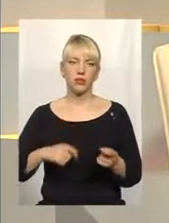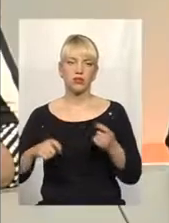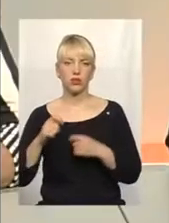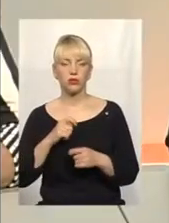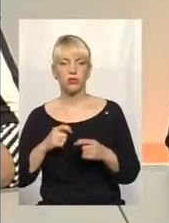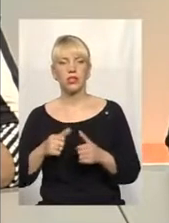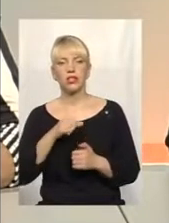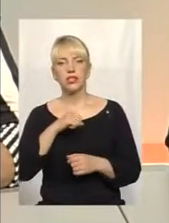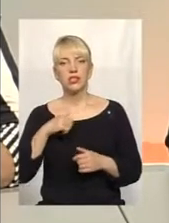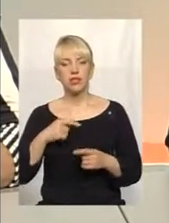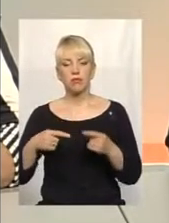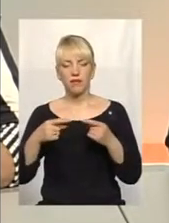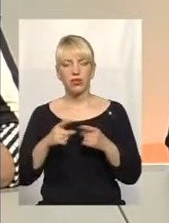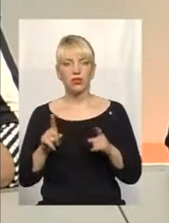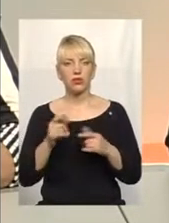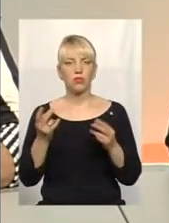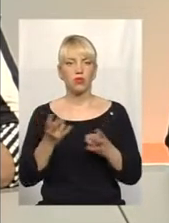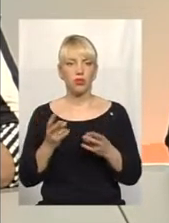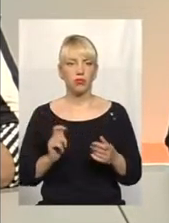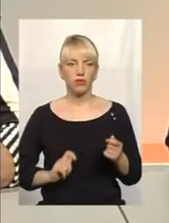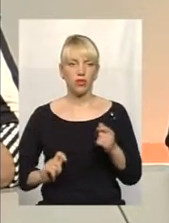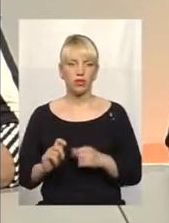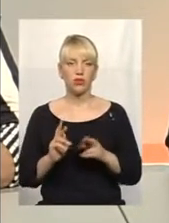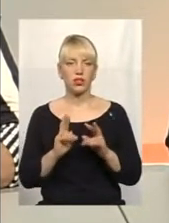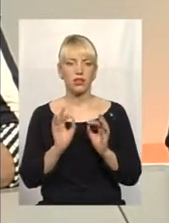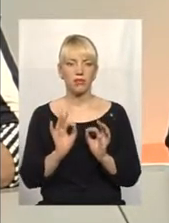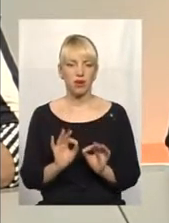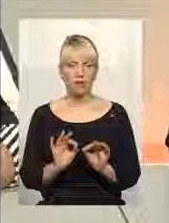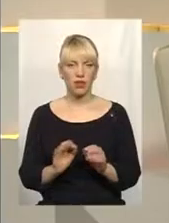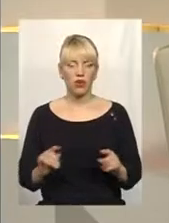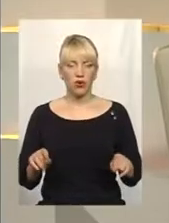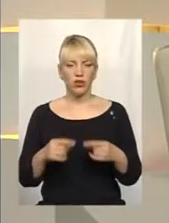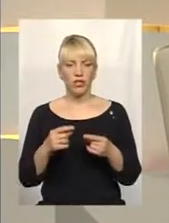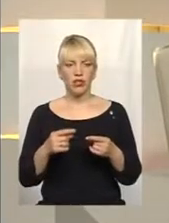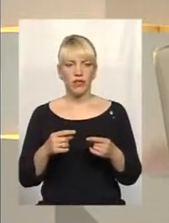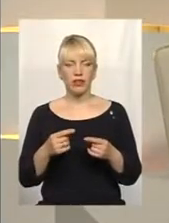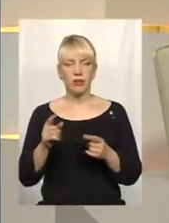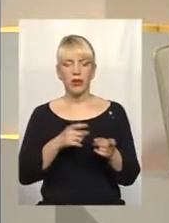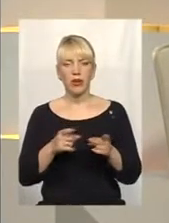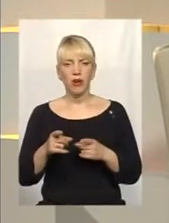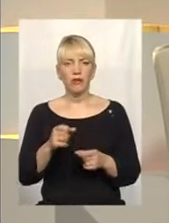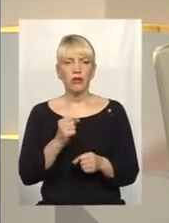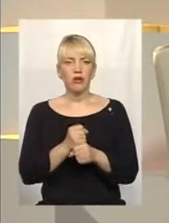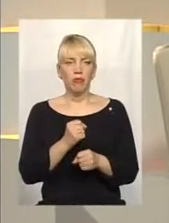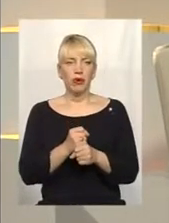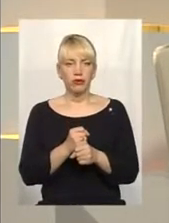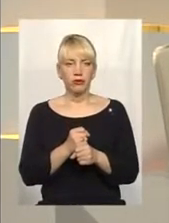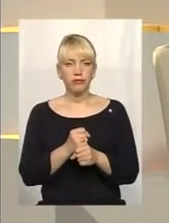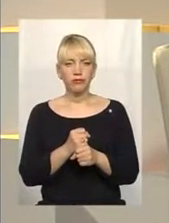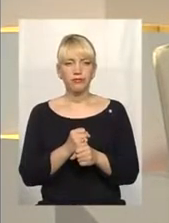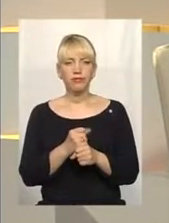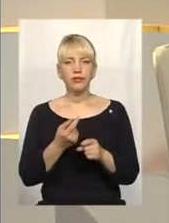сама визначити, що їй потрібно вдягнути, як правильно організувати підготовчу роботу?